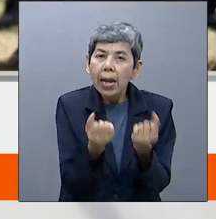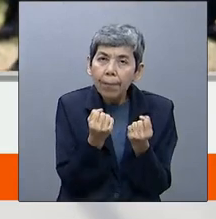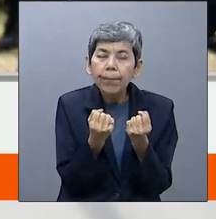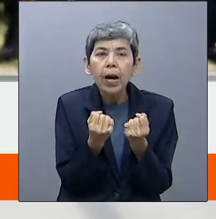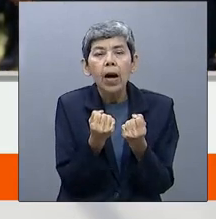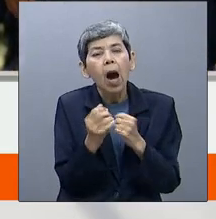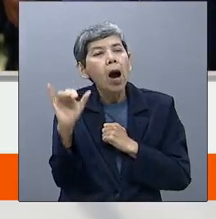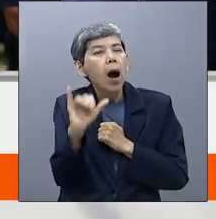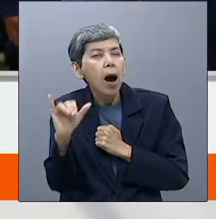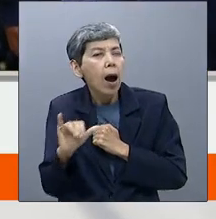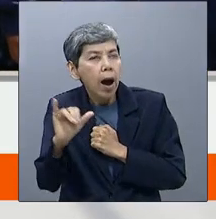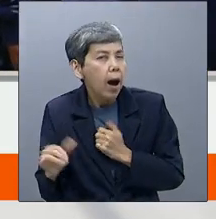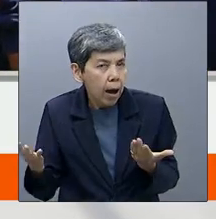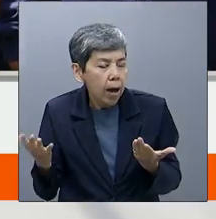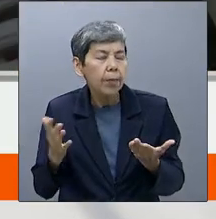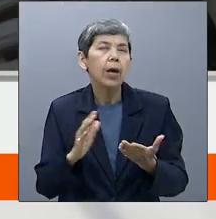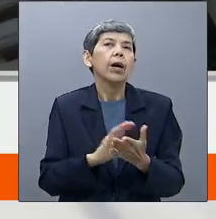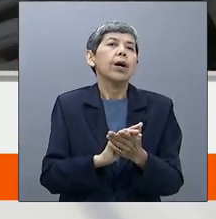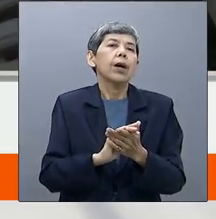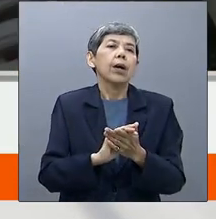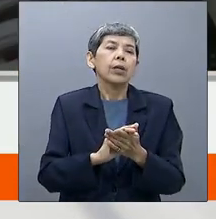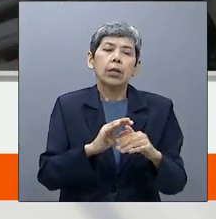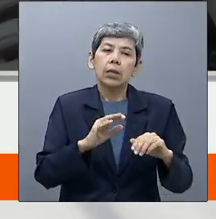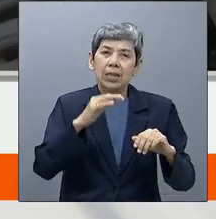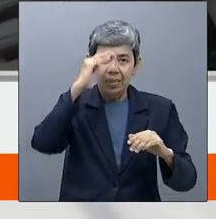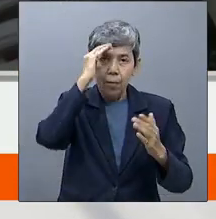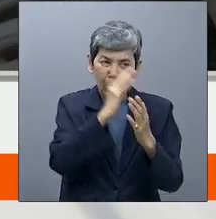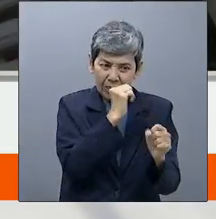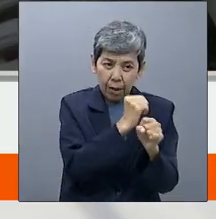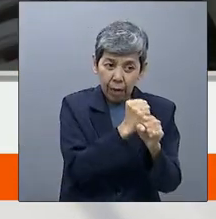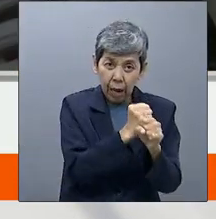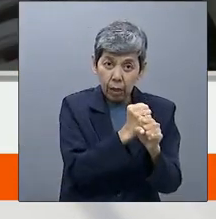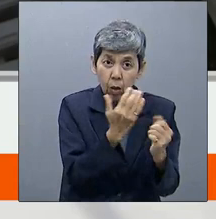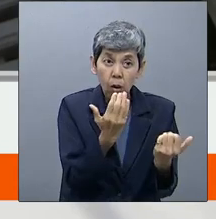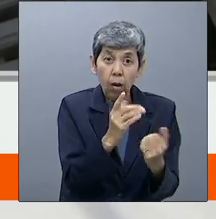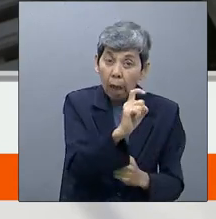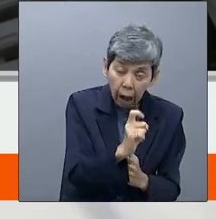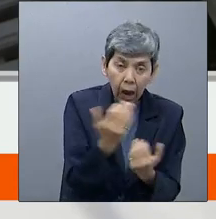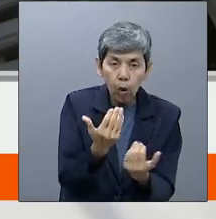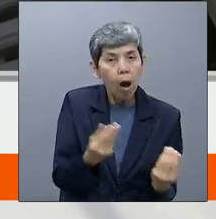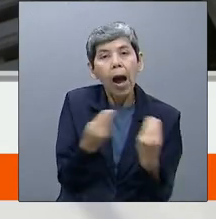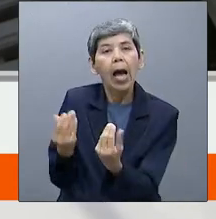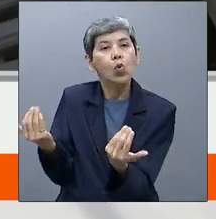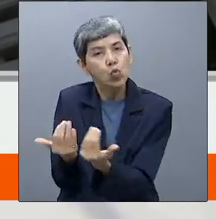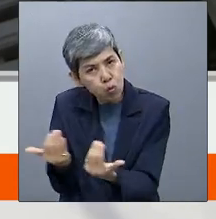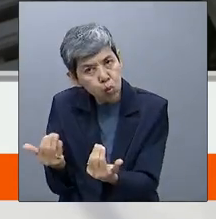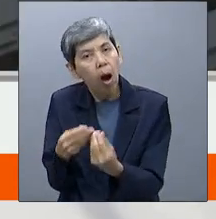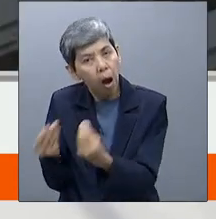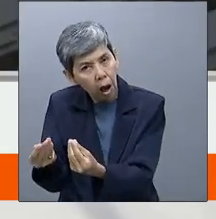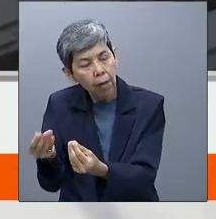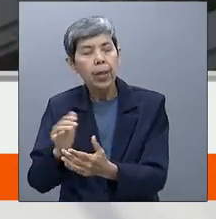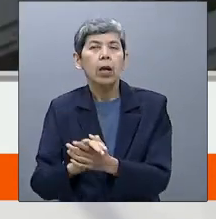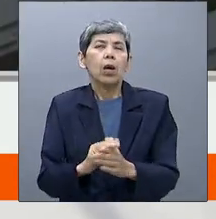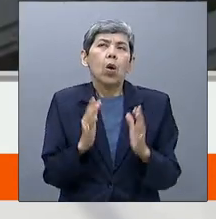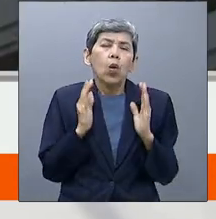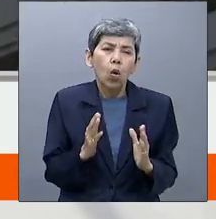ายาทนะที่ข้าราชการตำรวจที่เสียชีวิตจากการปฏิบัติหน้าที่นะครับหรือว่ารับบุคคล